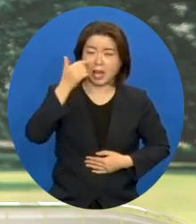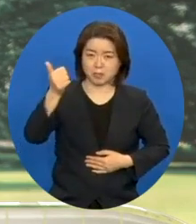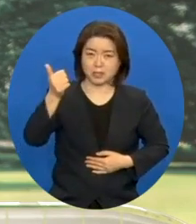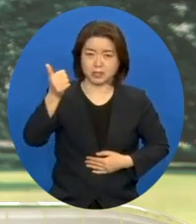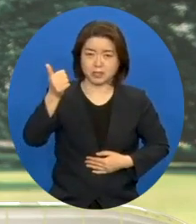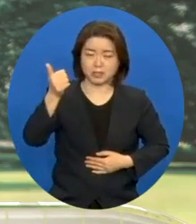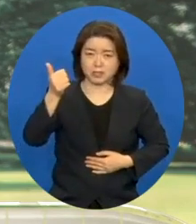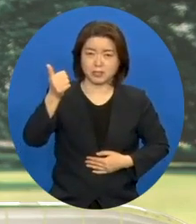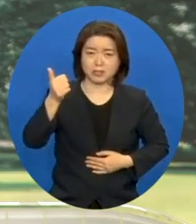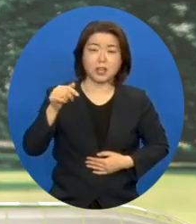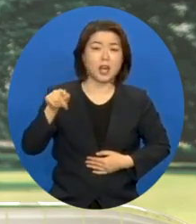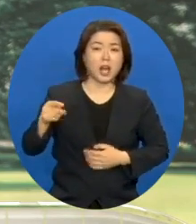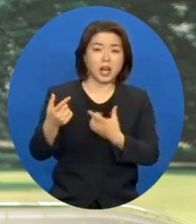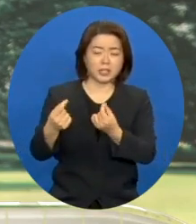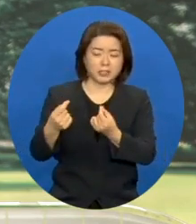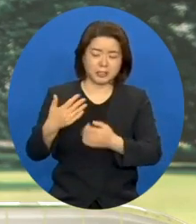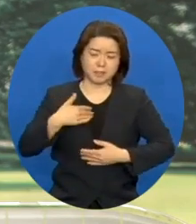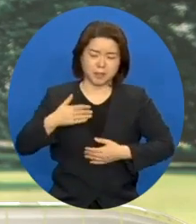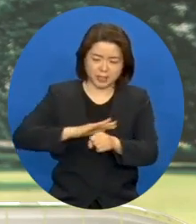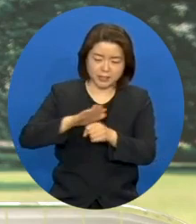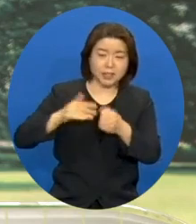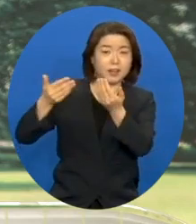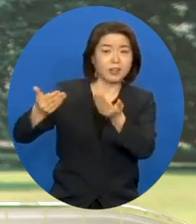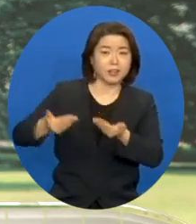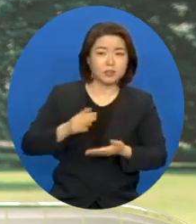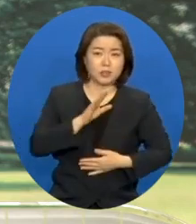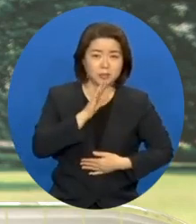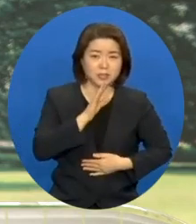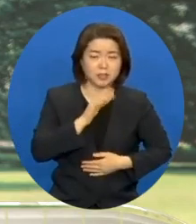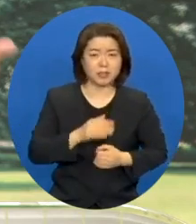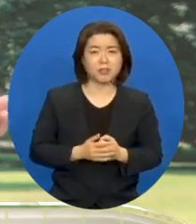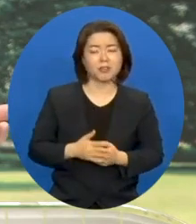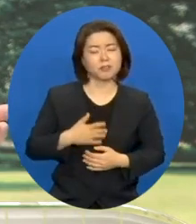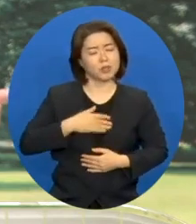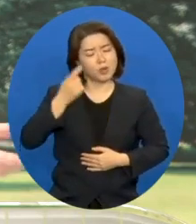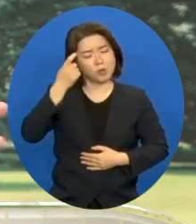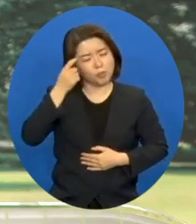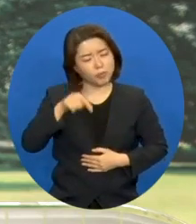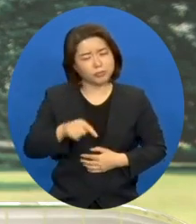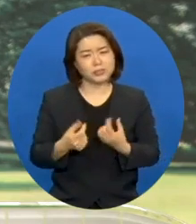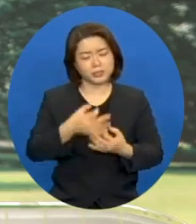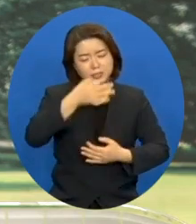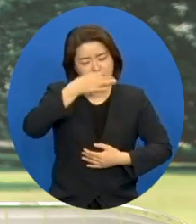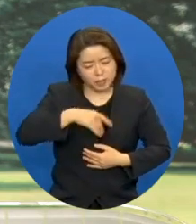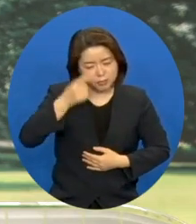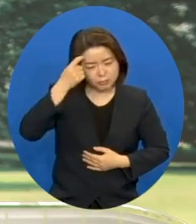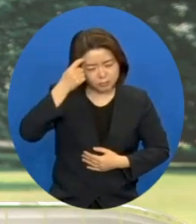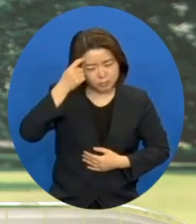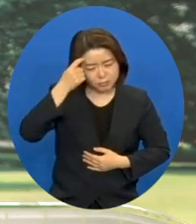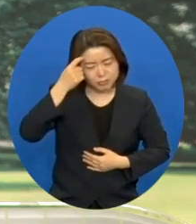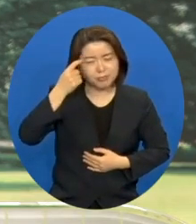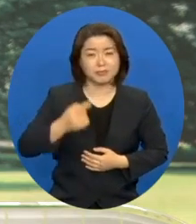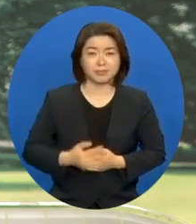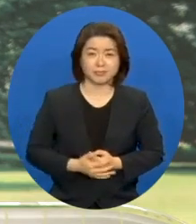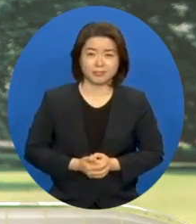아버지신데 그렇게 나를 사랑하시는데 내가 왜 이렇게 힘들어하는 거지?